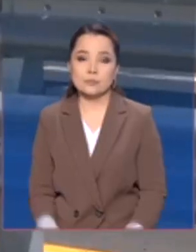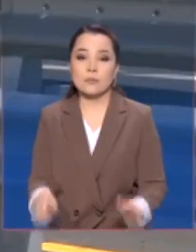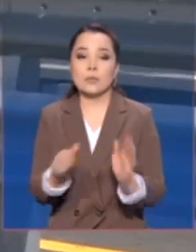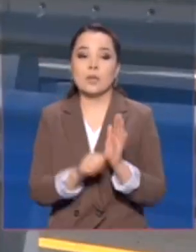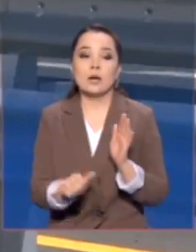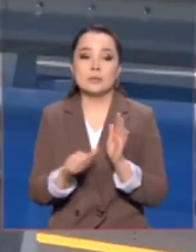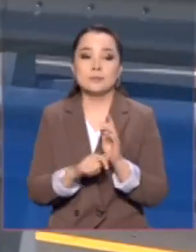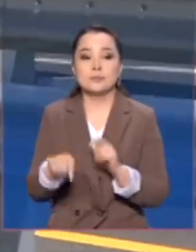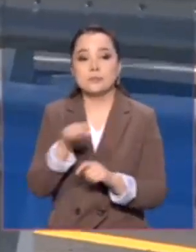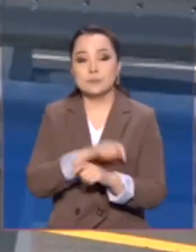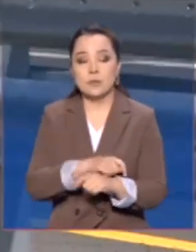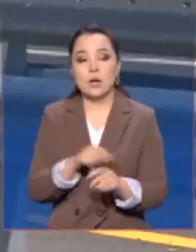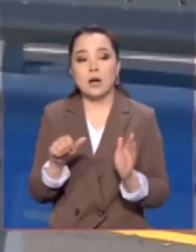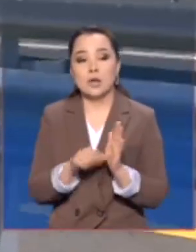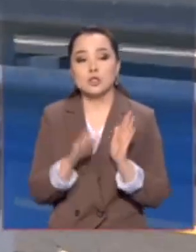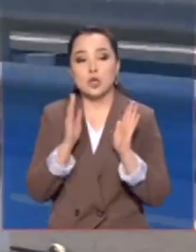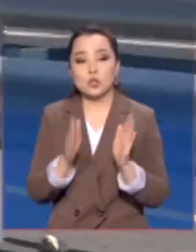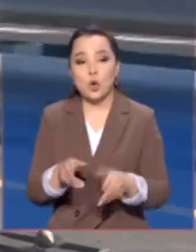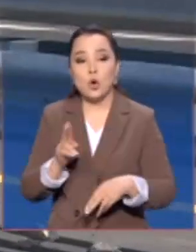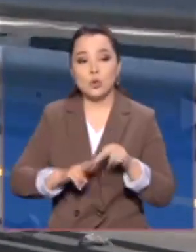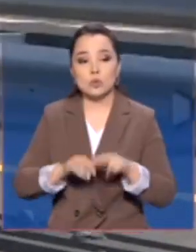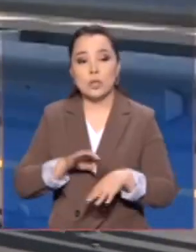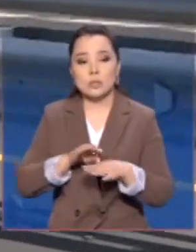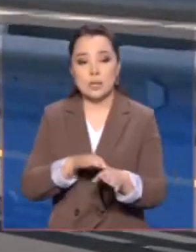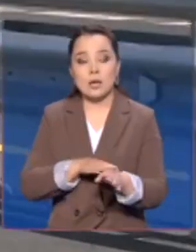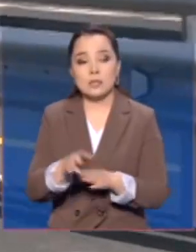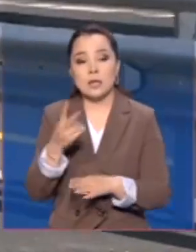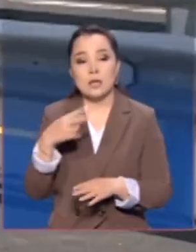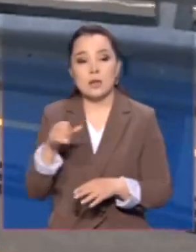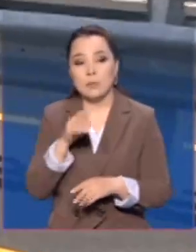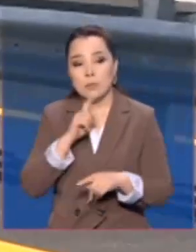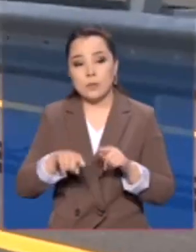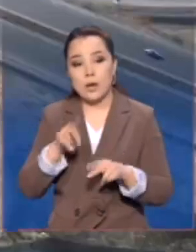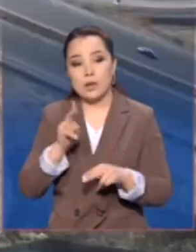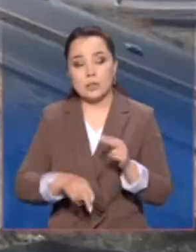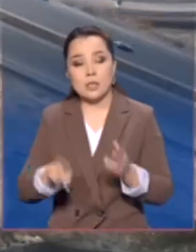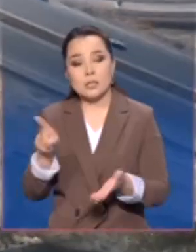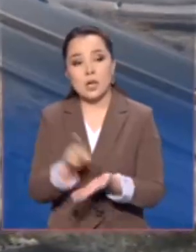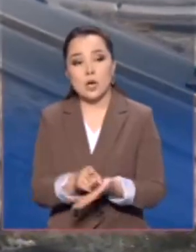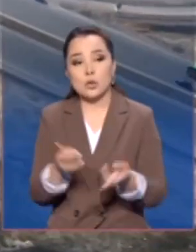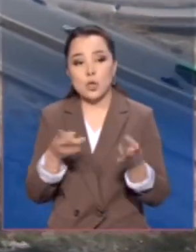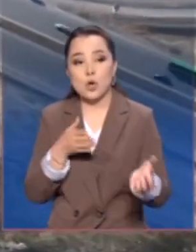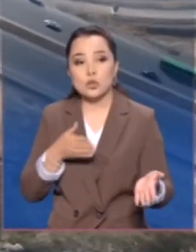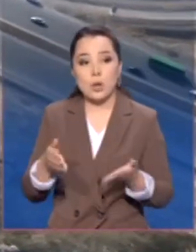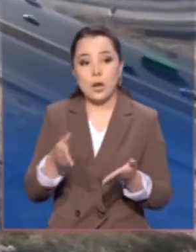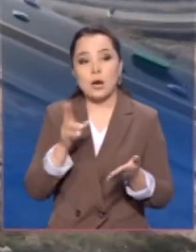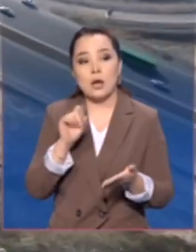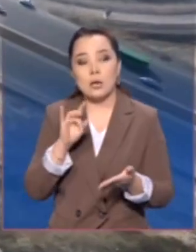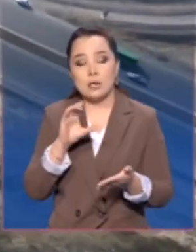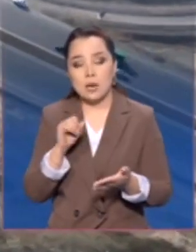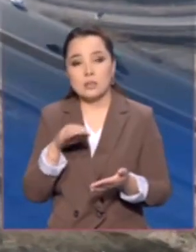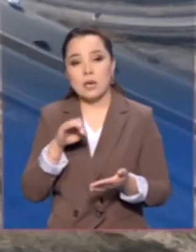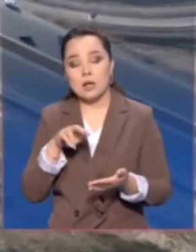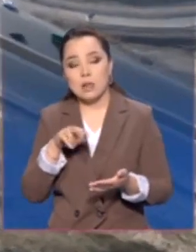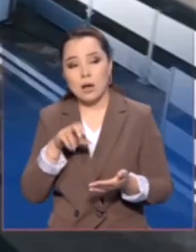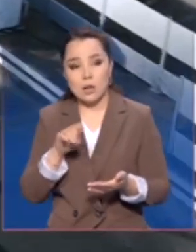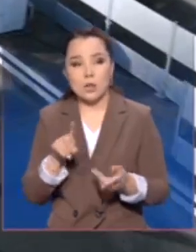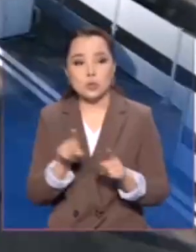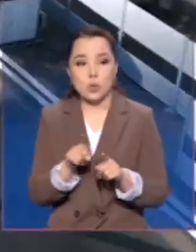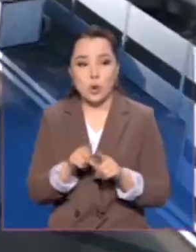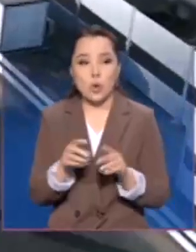66 шақырымдық 6 жолақтың құрылысы толық 2 аптаның ішінде аяқталуы тиіс. Тас жол Қарасай, Іле, Талғар ауданына